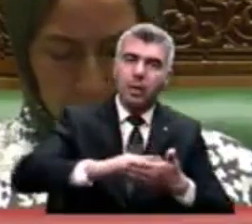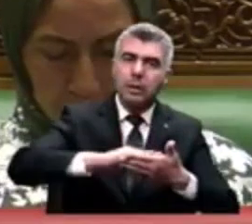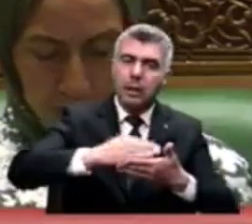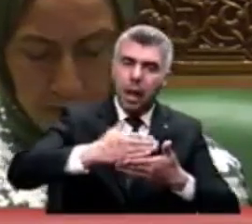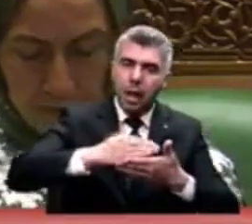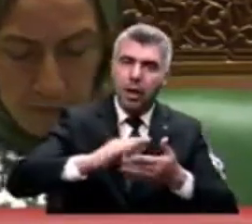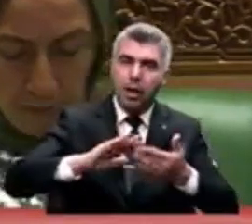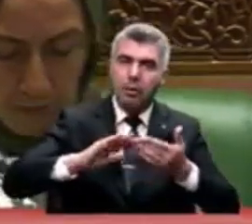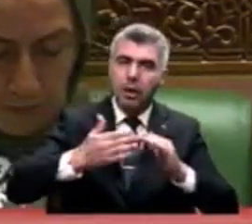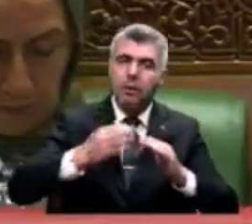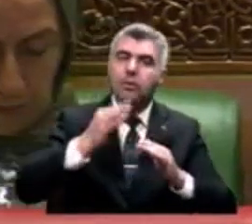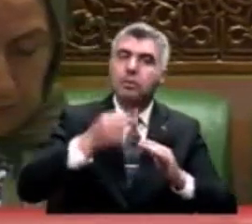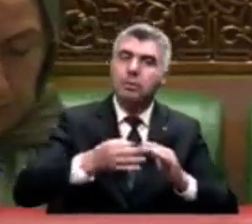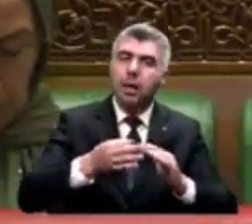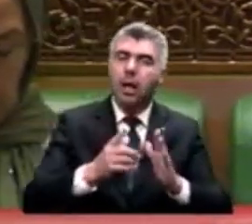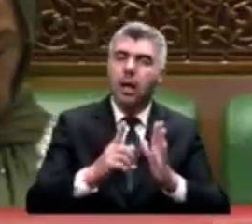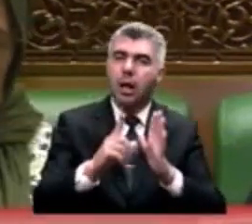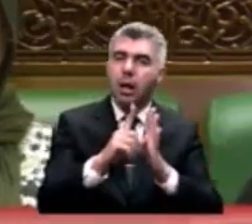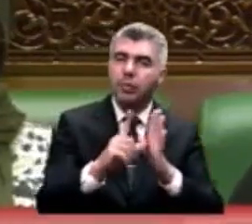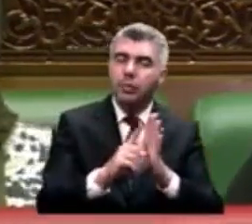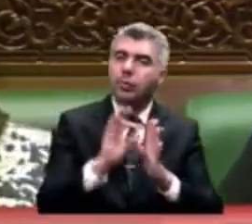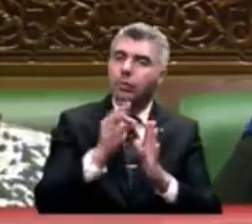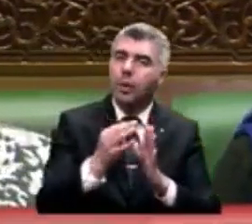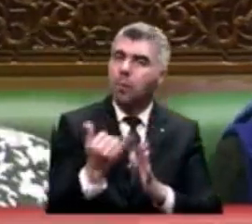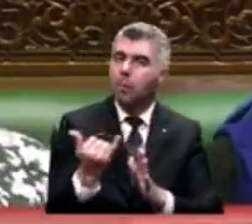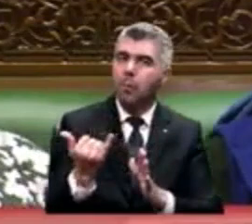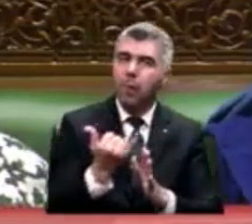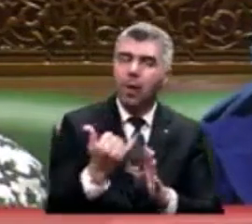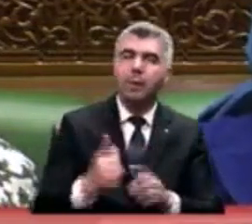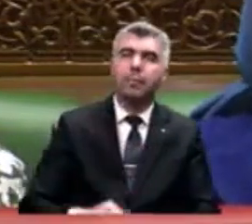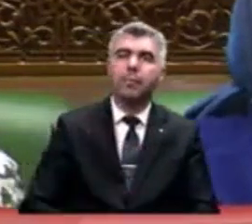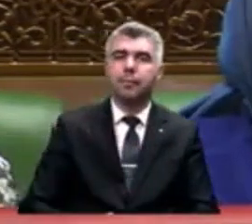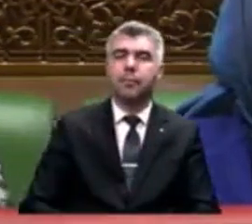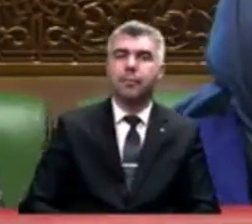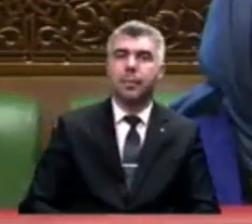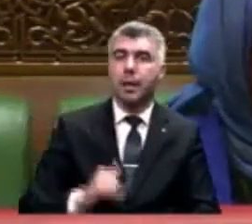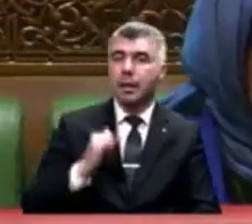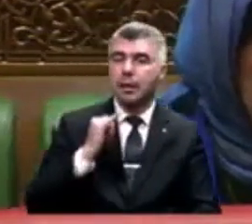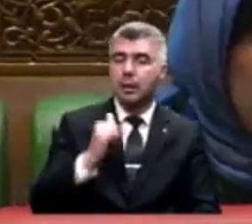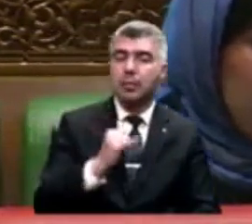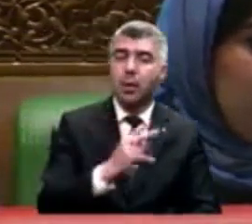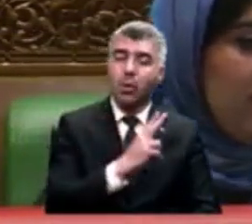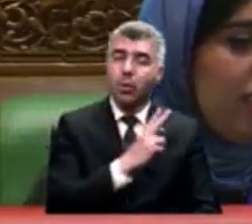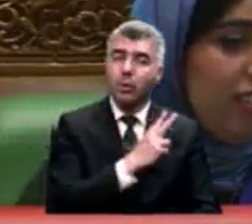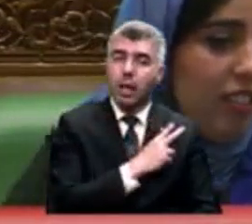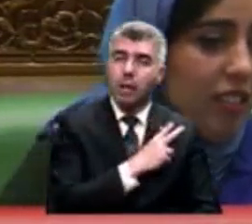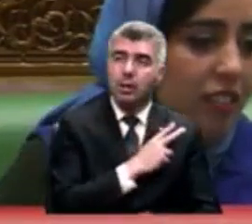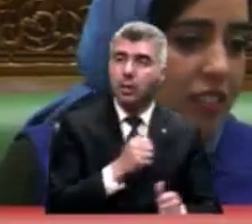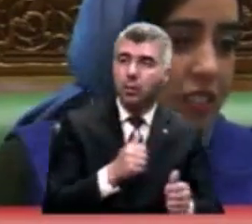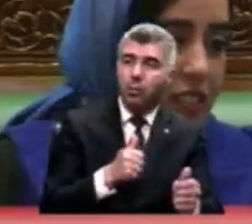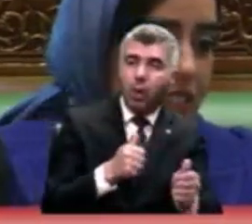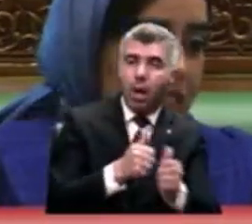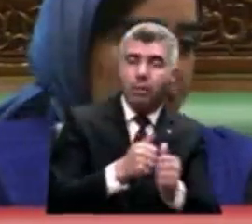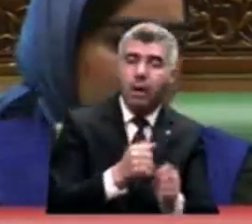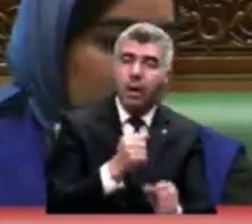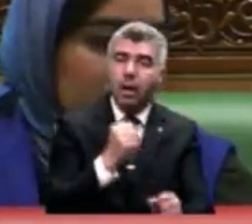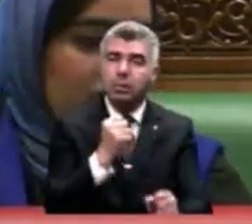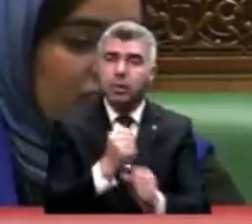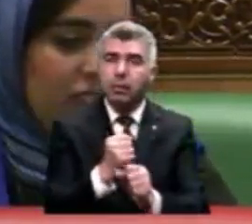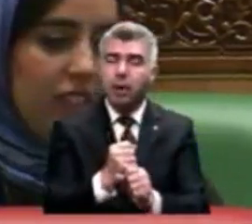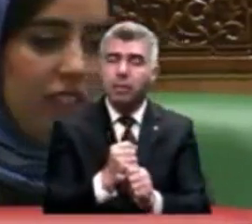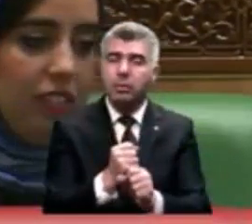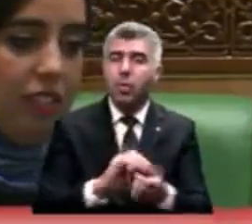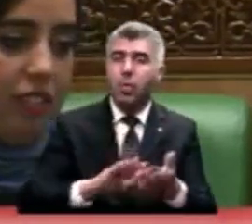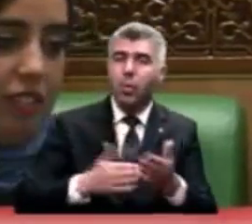الديداكتيكيه والحقائب البيداغوجيه. تنقولوا هذا الاستاذ اللي خصنا نواكبوه باش يشتغل باش يكون عنده